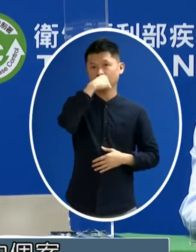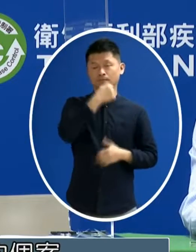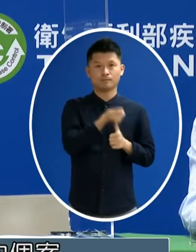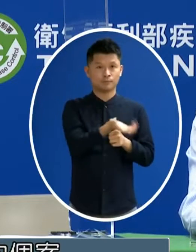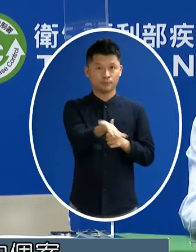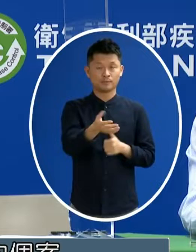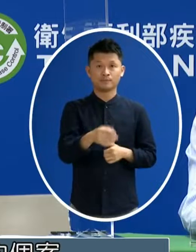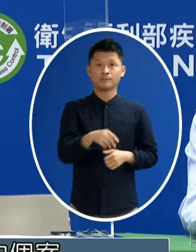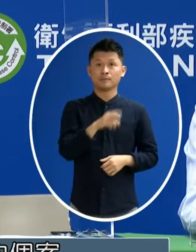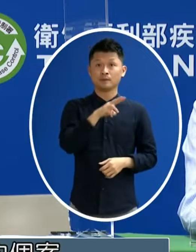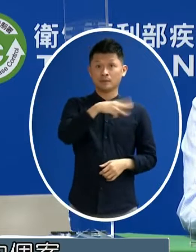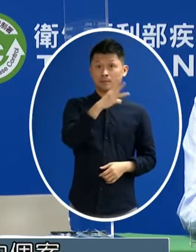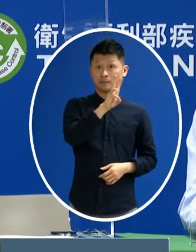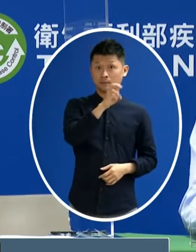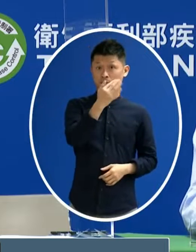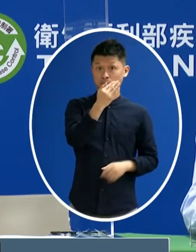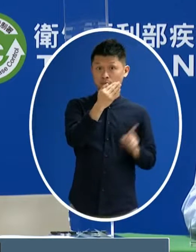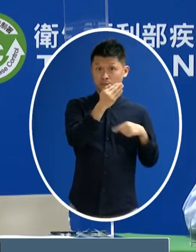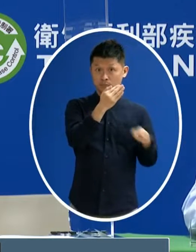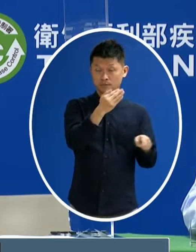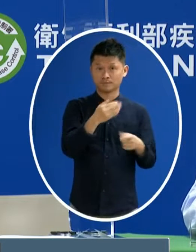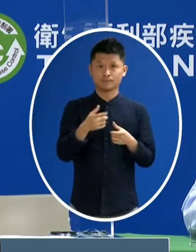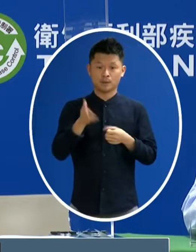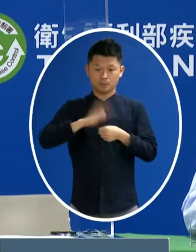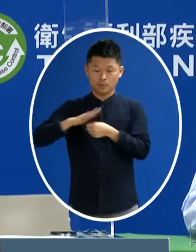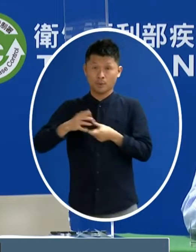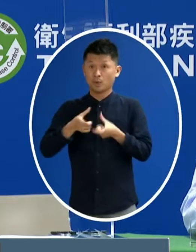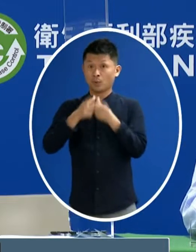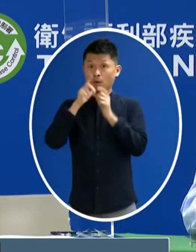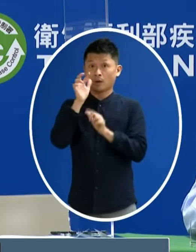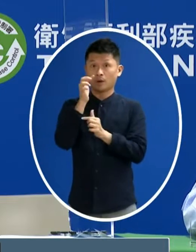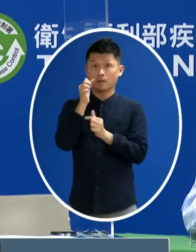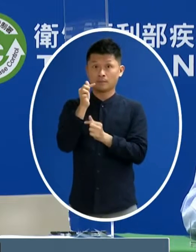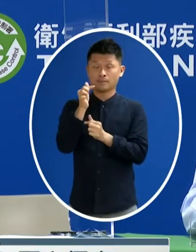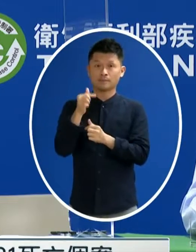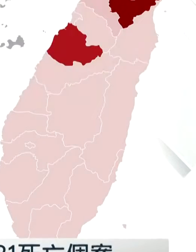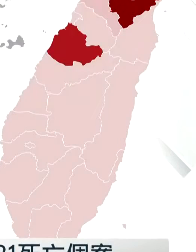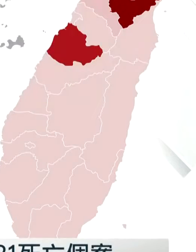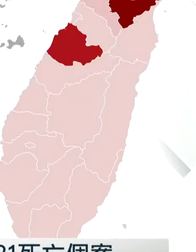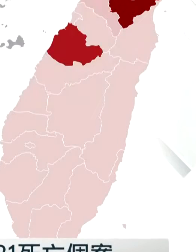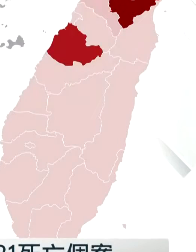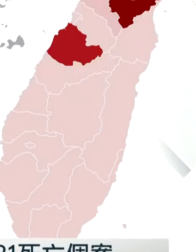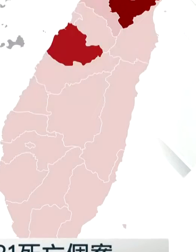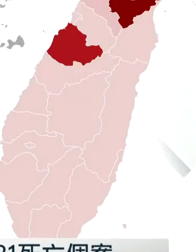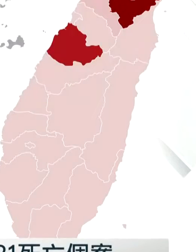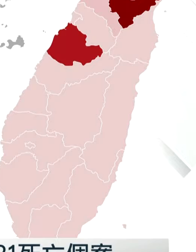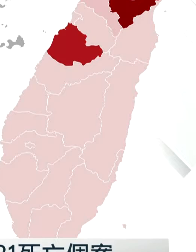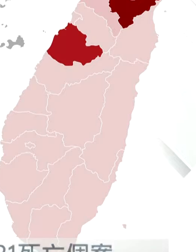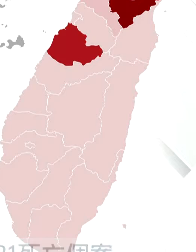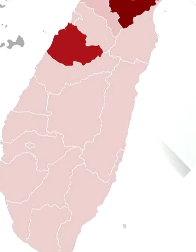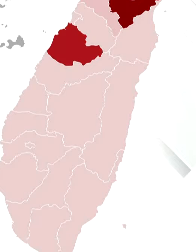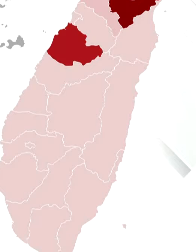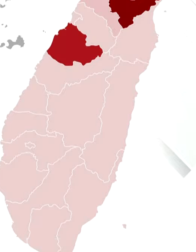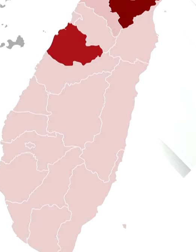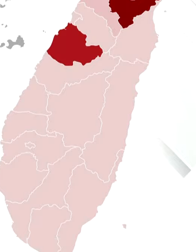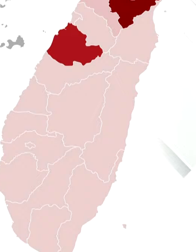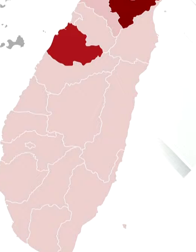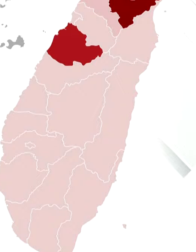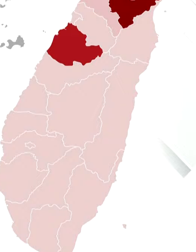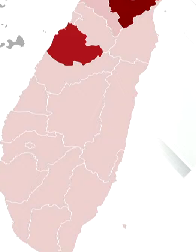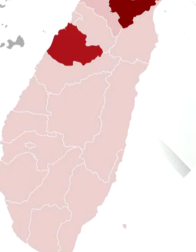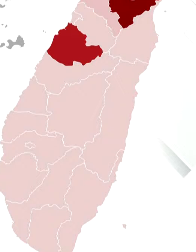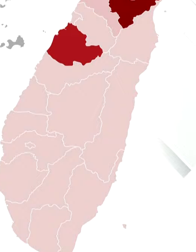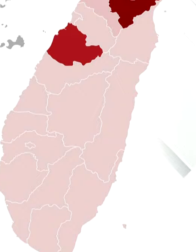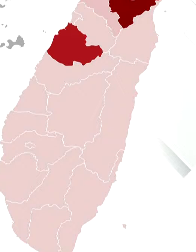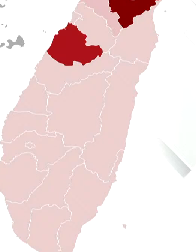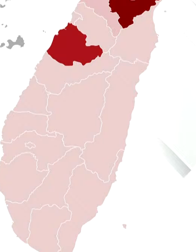哈，339本土的个案，那回归的是133例。 四号单日新增本土案例中，整体仍